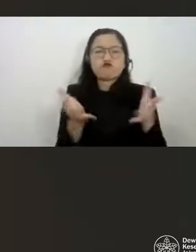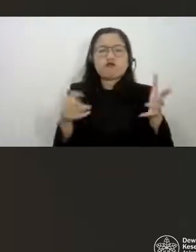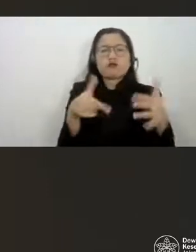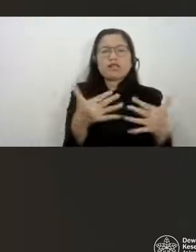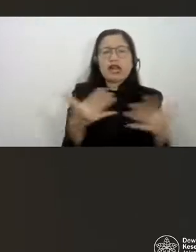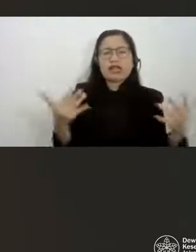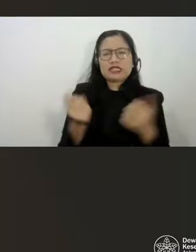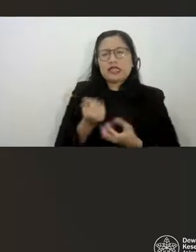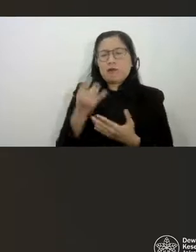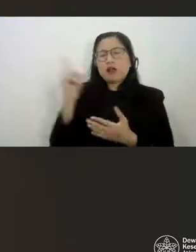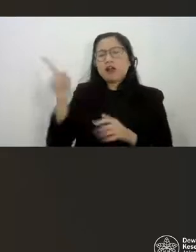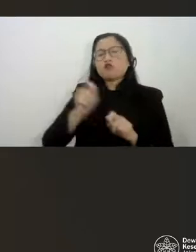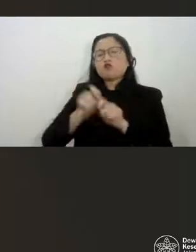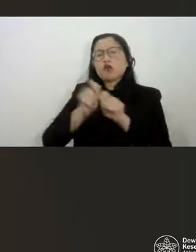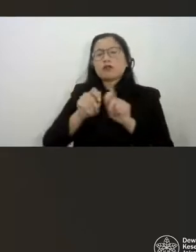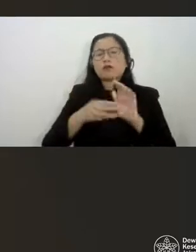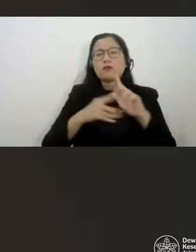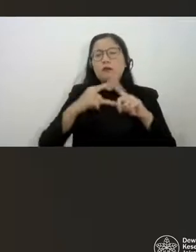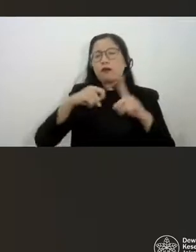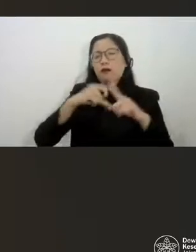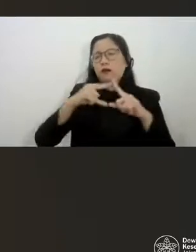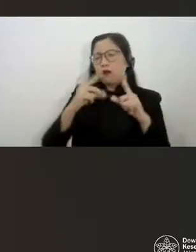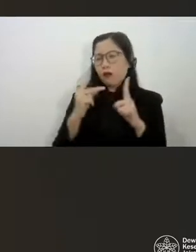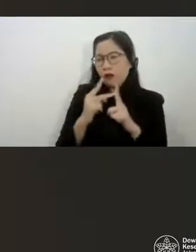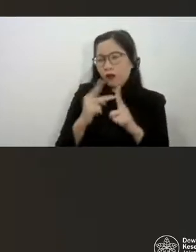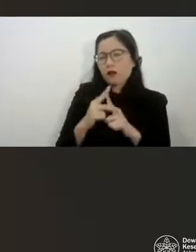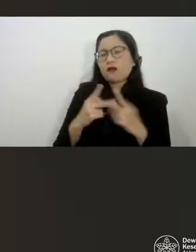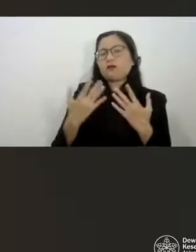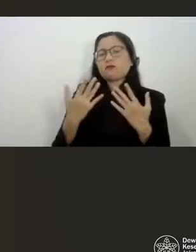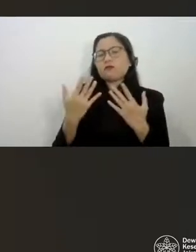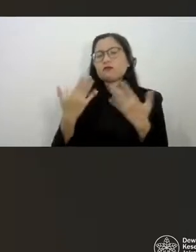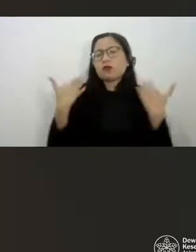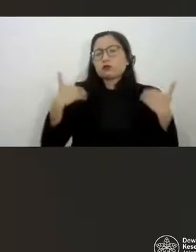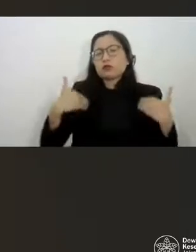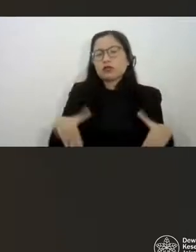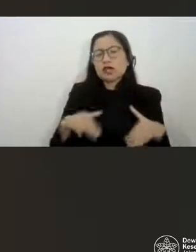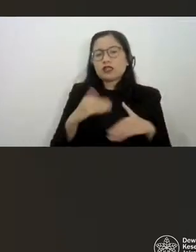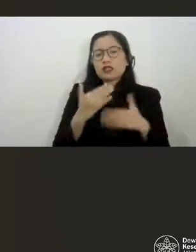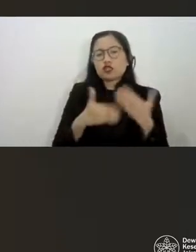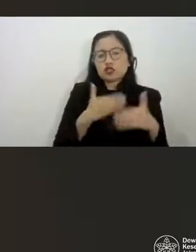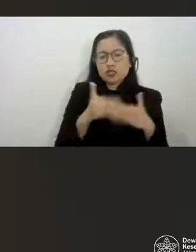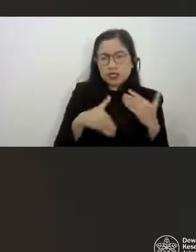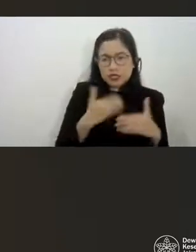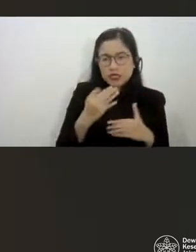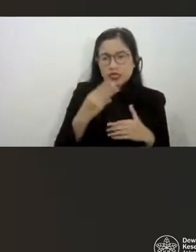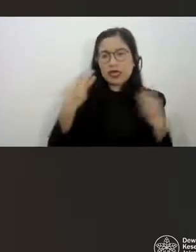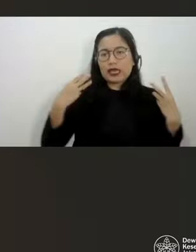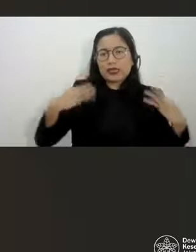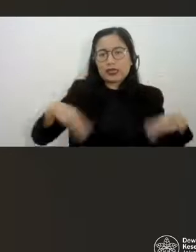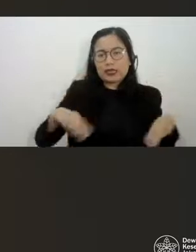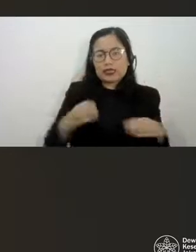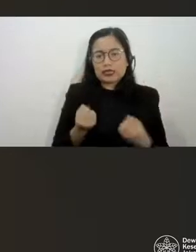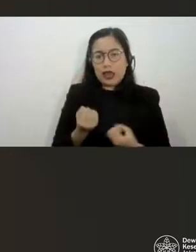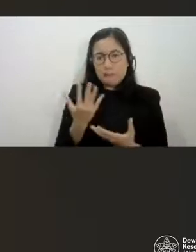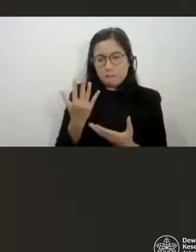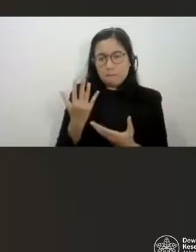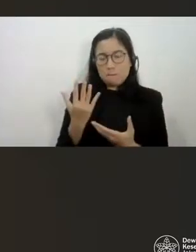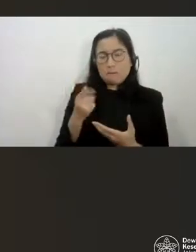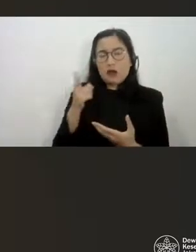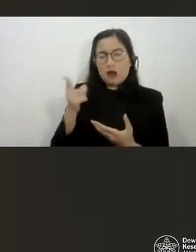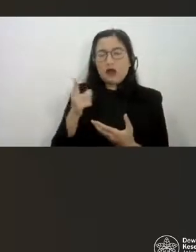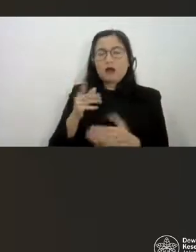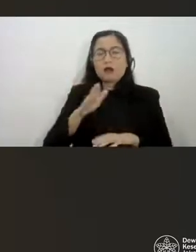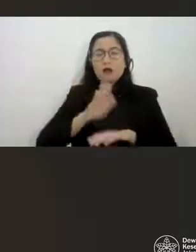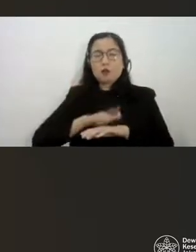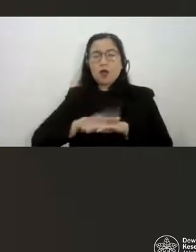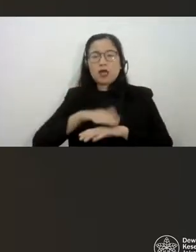berjudul Kebudayaan Industri, Manusia Islam, dan Etik Islam. Di sana antara lain beliau menjelaskan kebudayaan industri itu